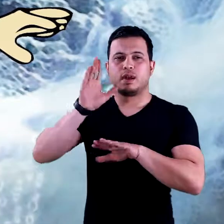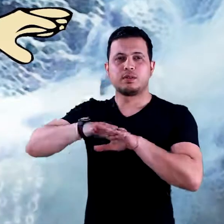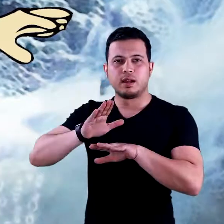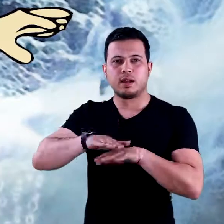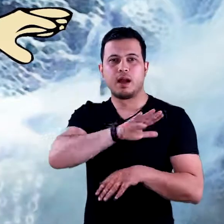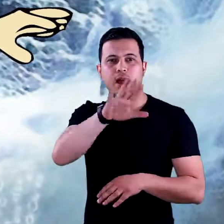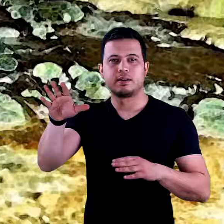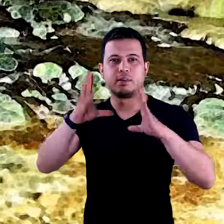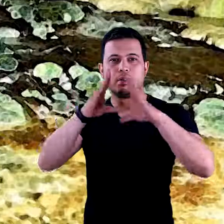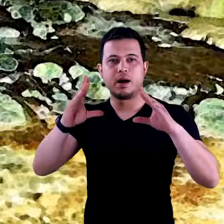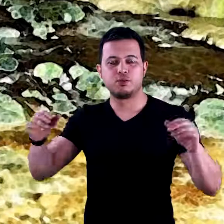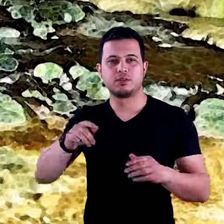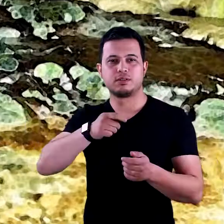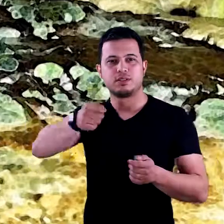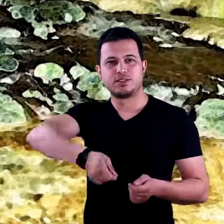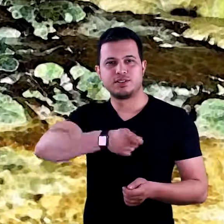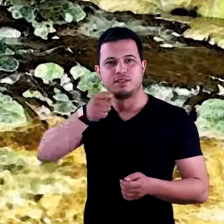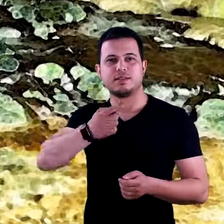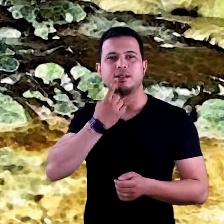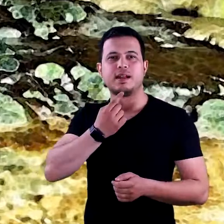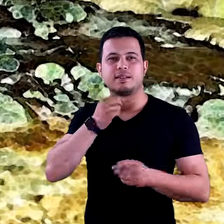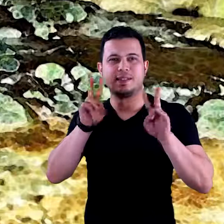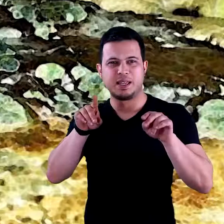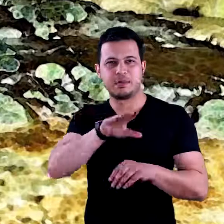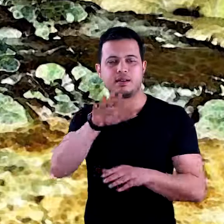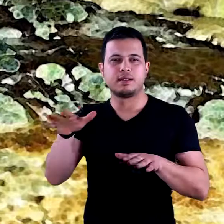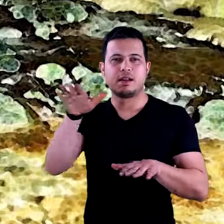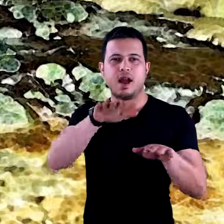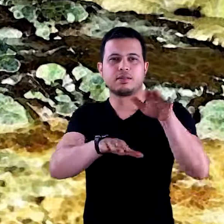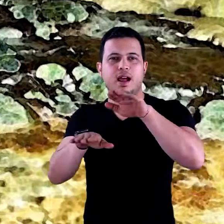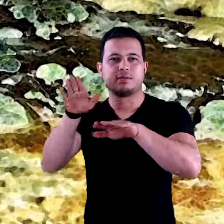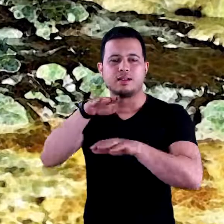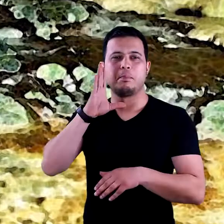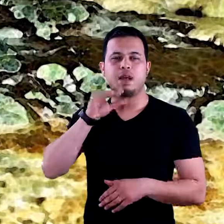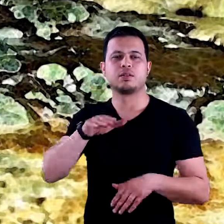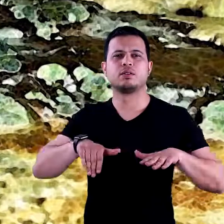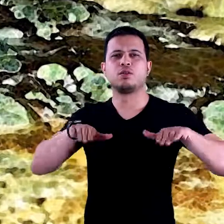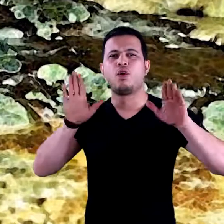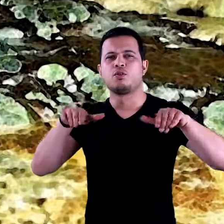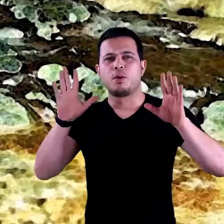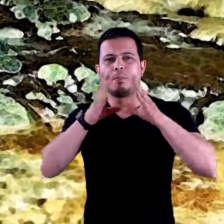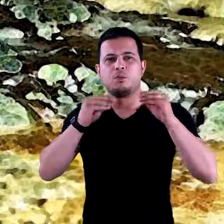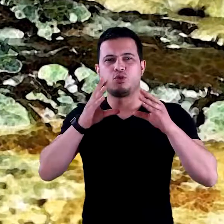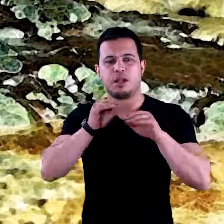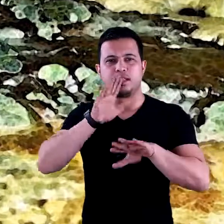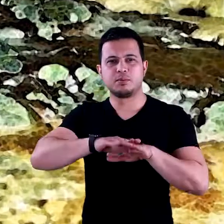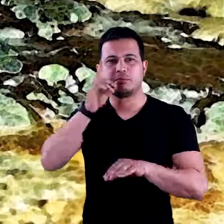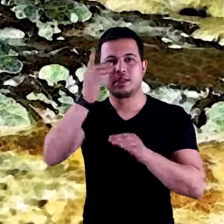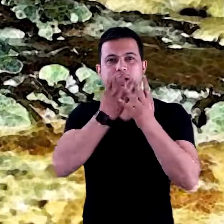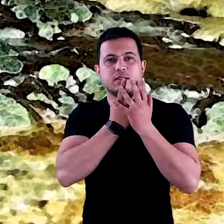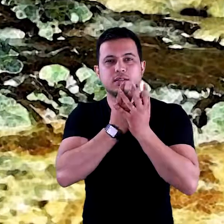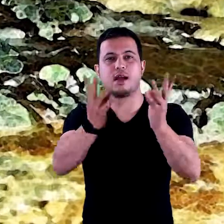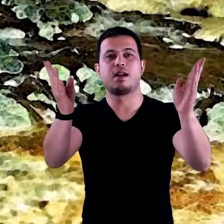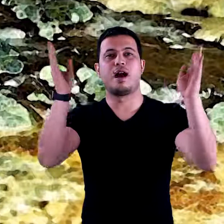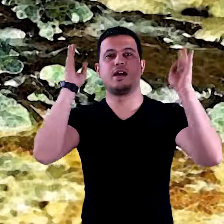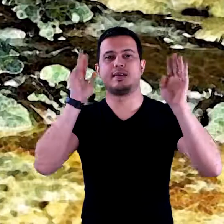yer pamuk şekerinden yapılmış kat kat pasta. Ya da yok yok pamuktan yapılmış bir saray